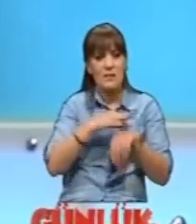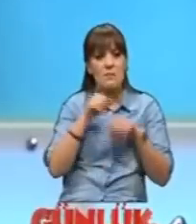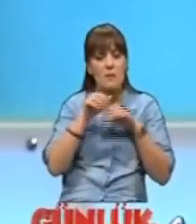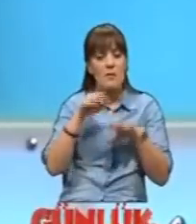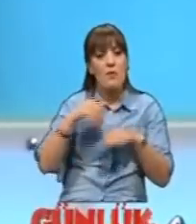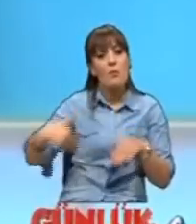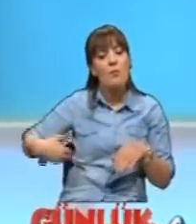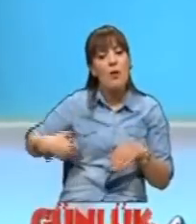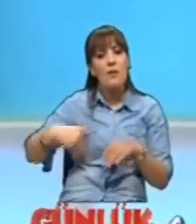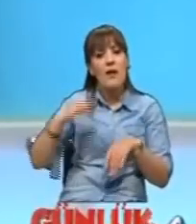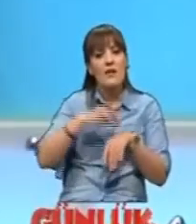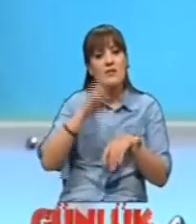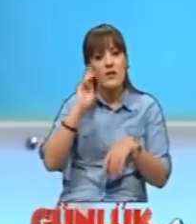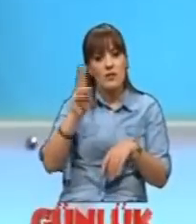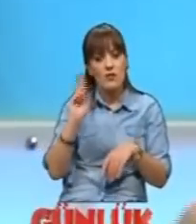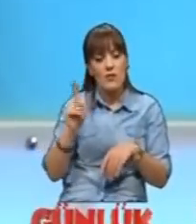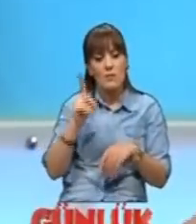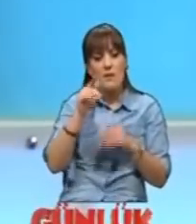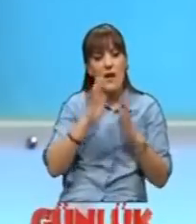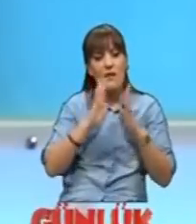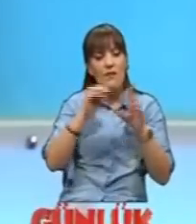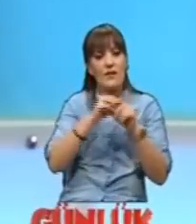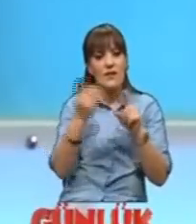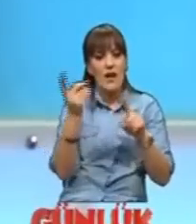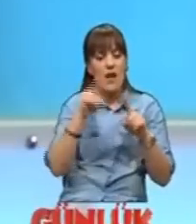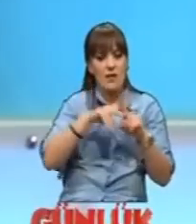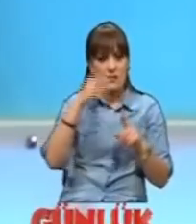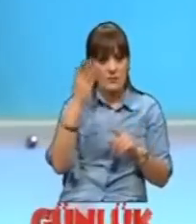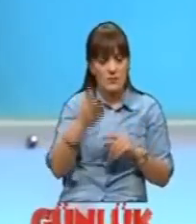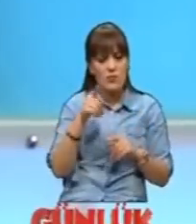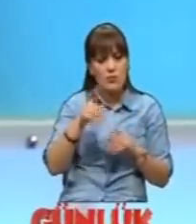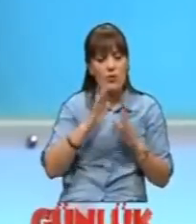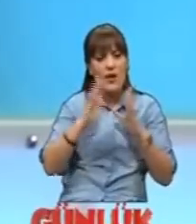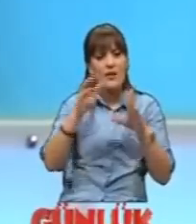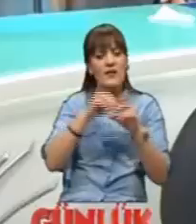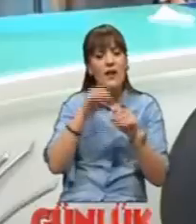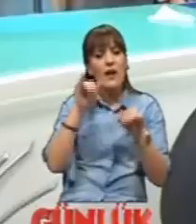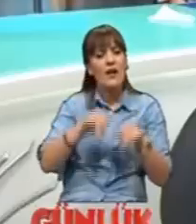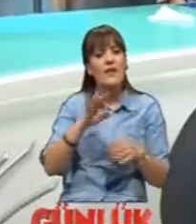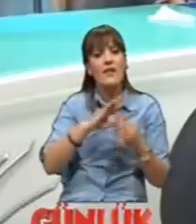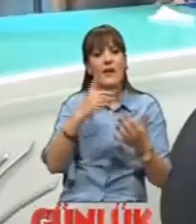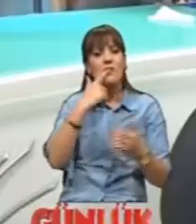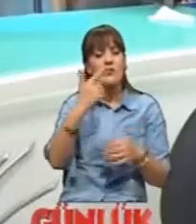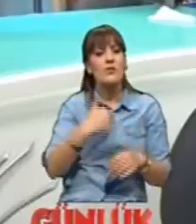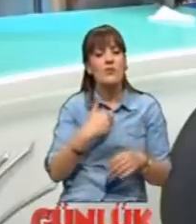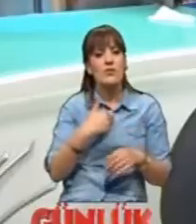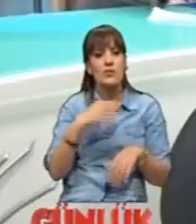Bayramı'nda böbrek hastalarına yönelik bir etkinliğe katılmışsınız. Evet. Bu etkinlik hakkında neler